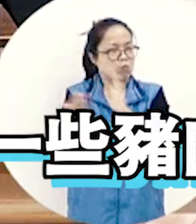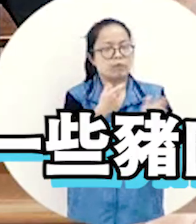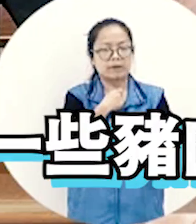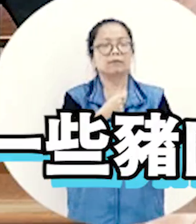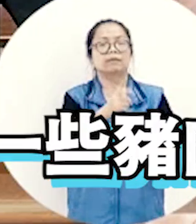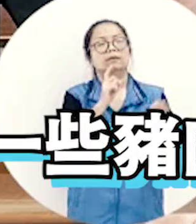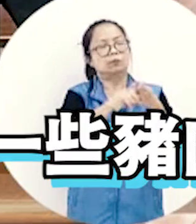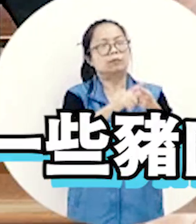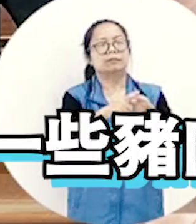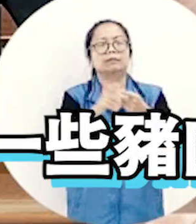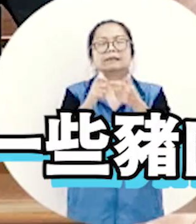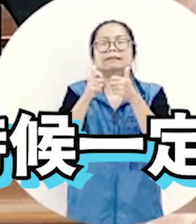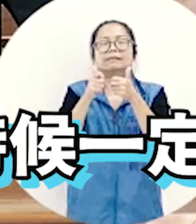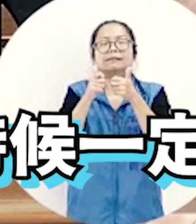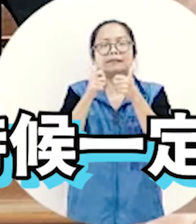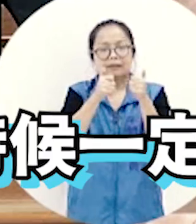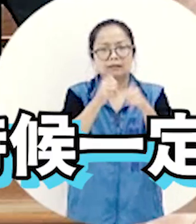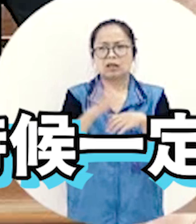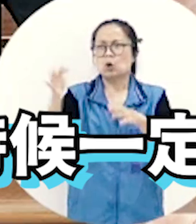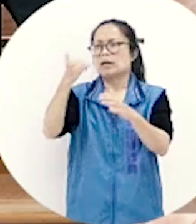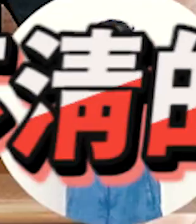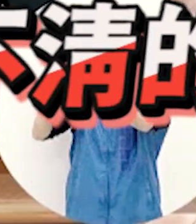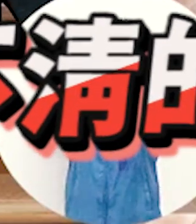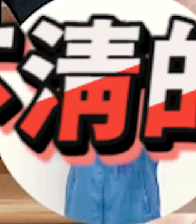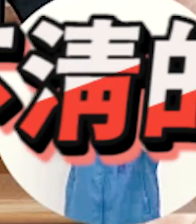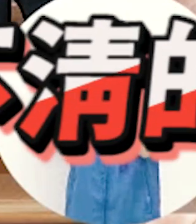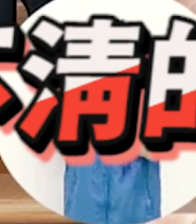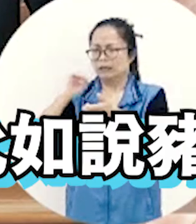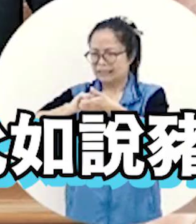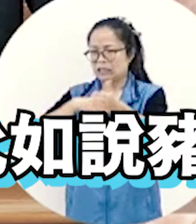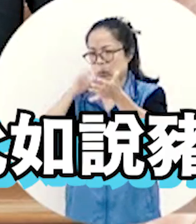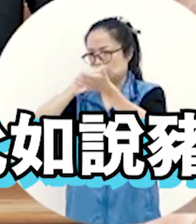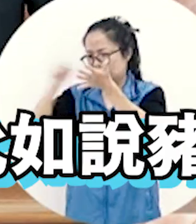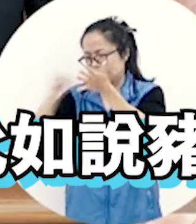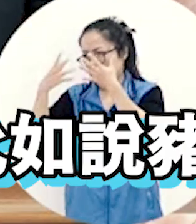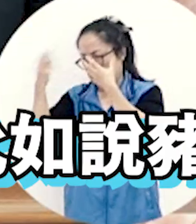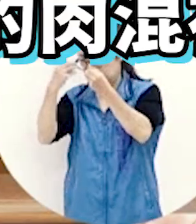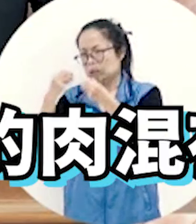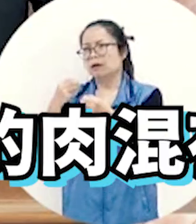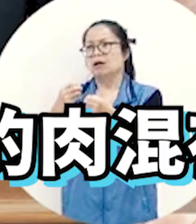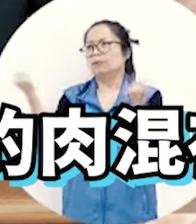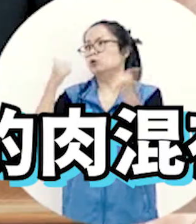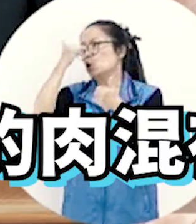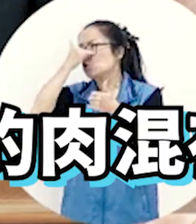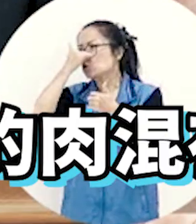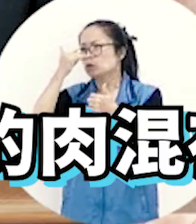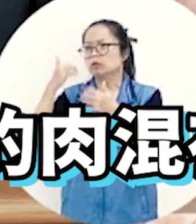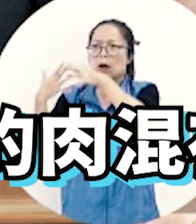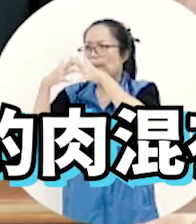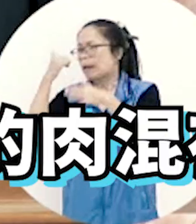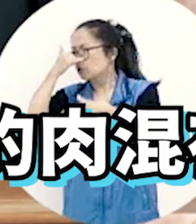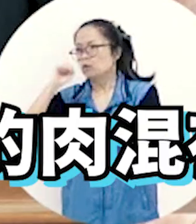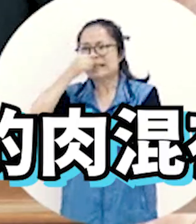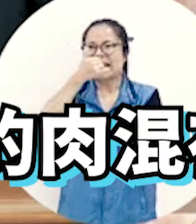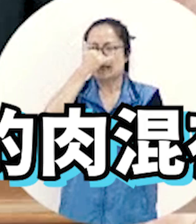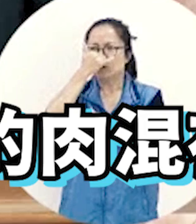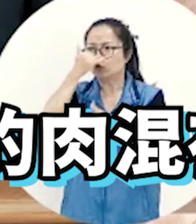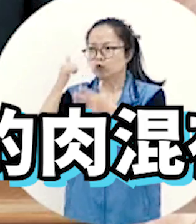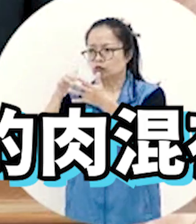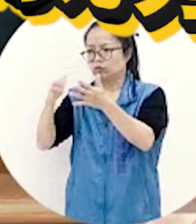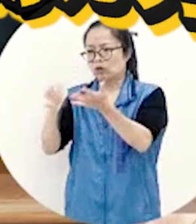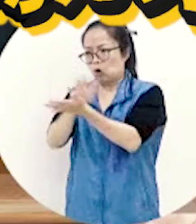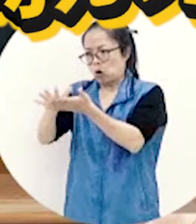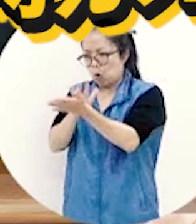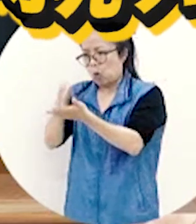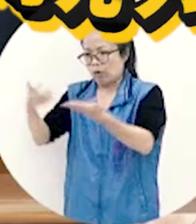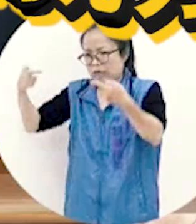还有就是有一些猪肉商跟我反映说，到时候一定会有标示不清的问题，譬如说猪肉美猪跟台猪的肉混在一起变